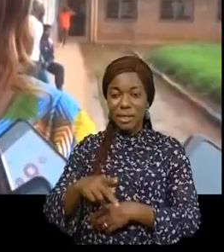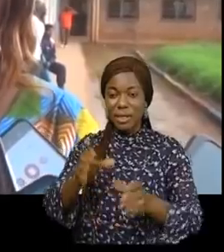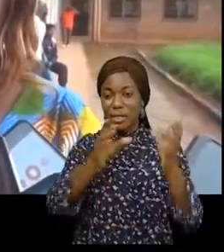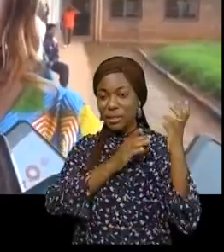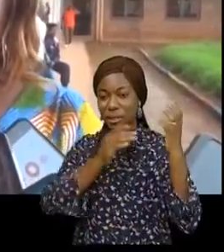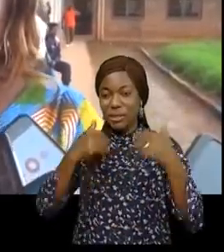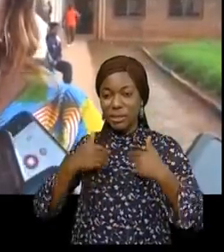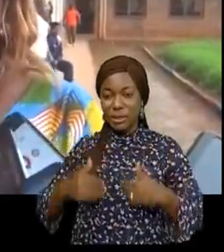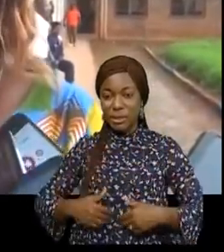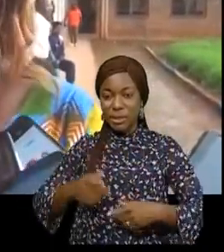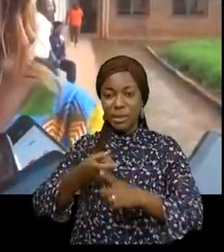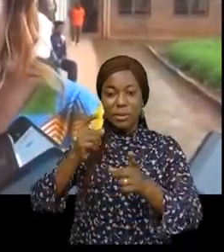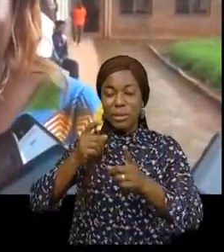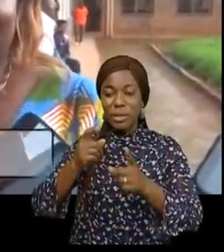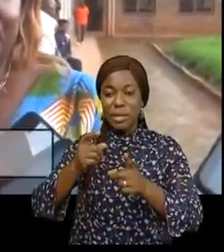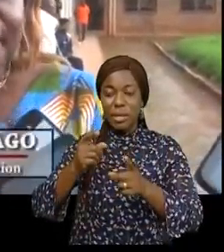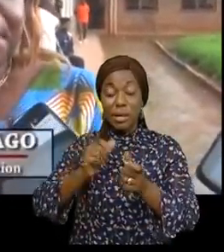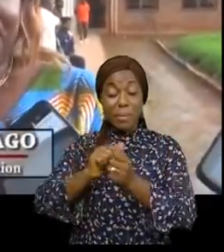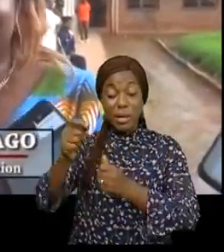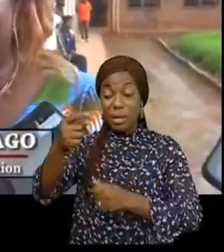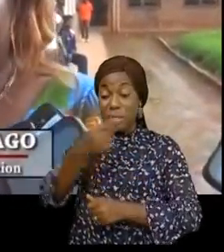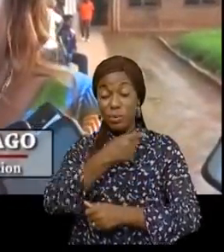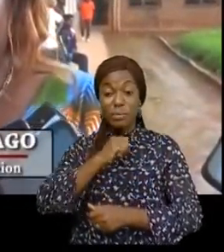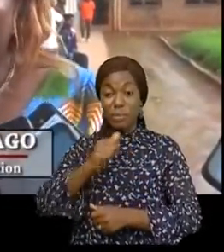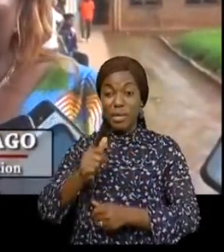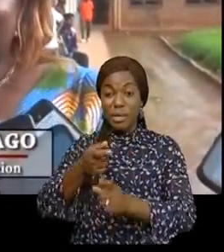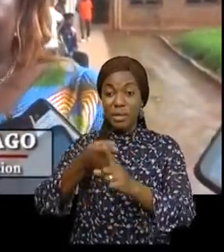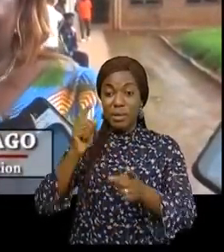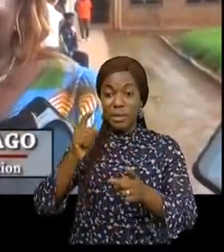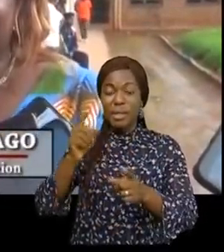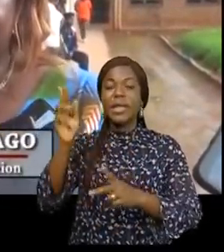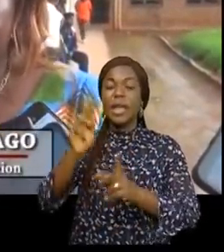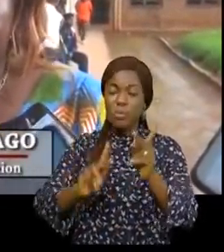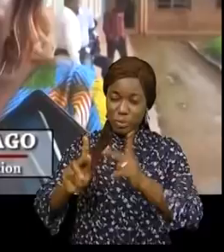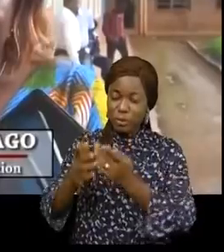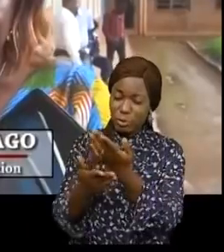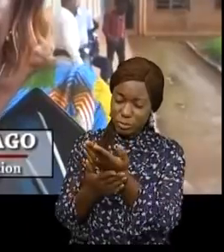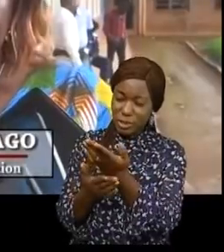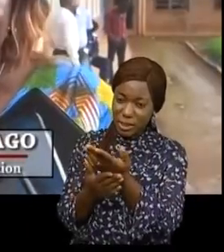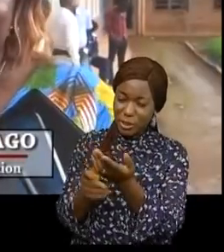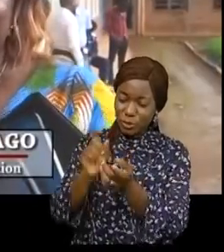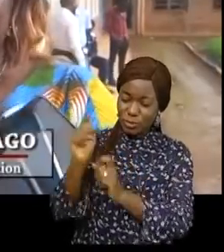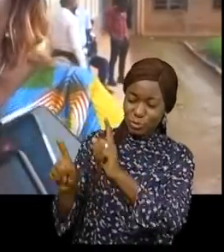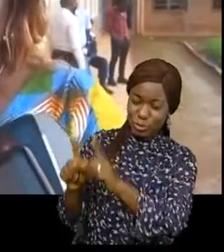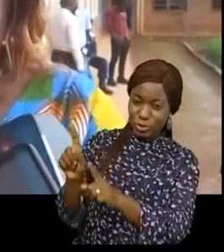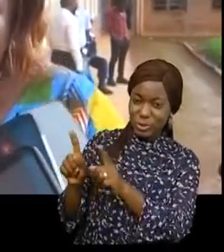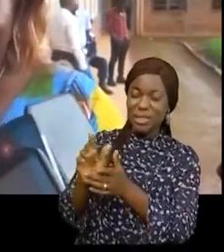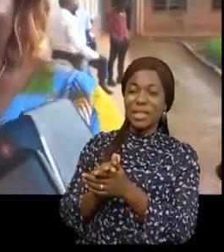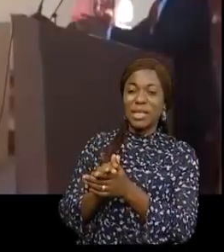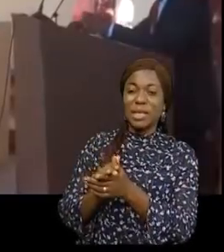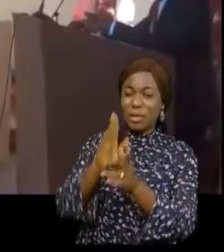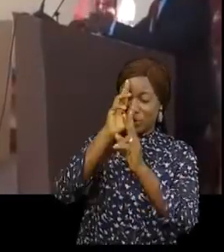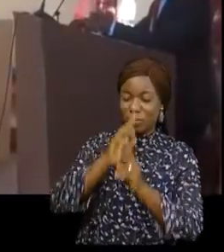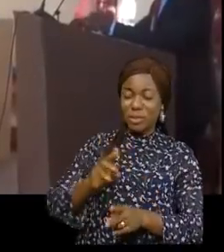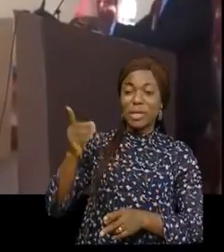qui proviennent de moi, ce sont des questions qui proviennent de la population. C'est un exercice démocratique.